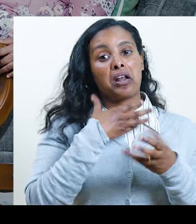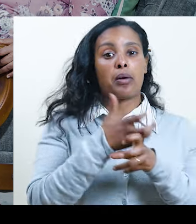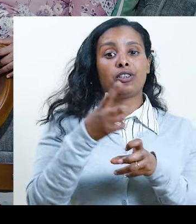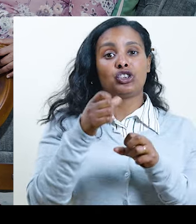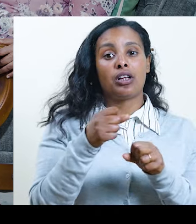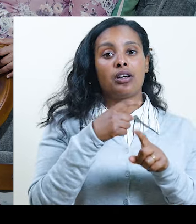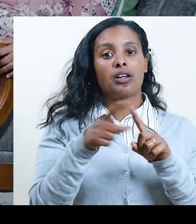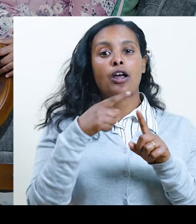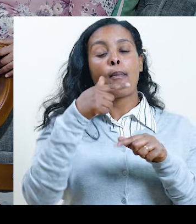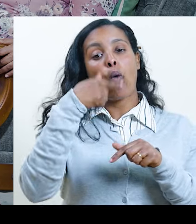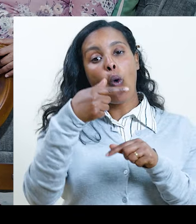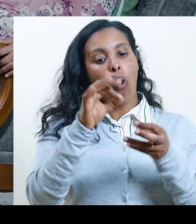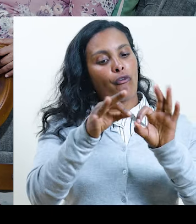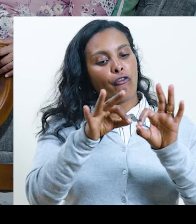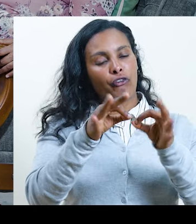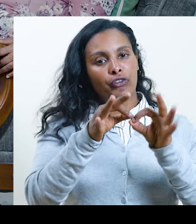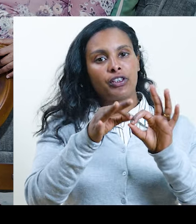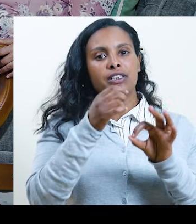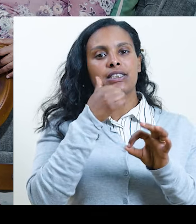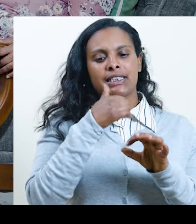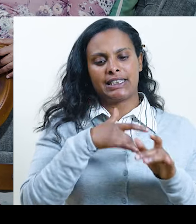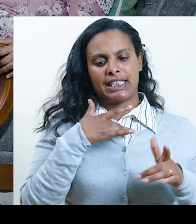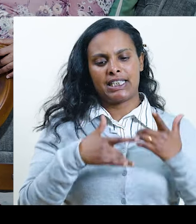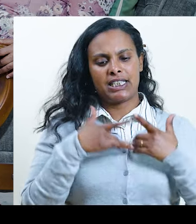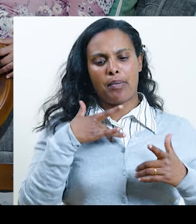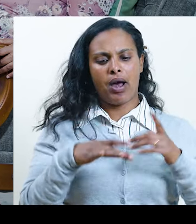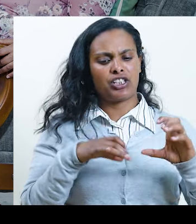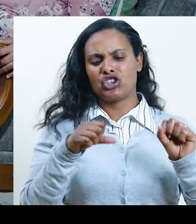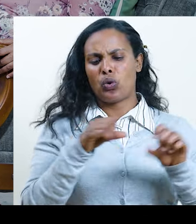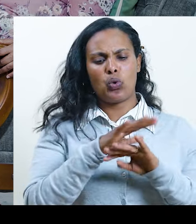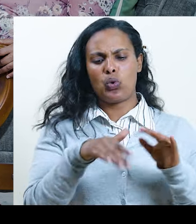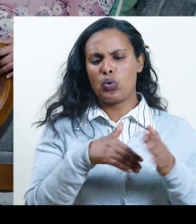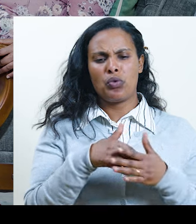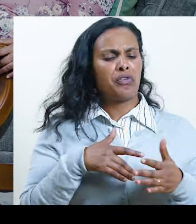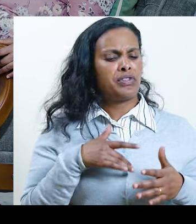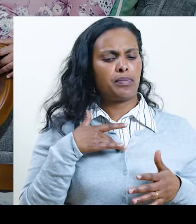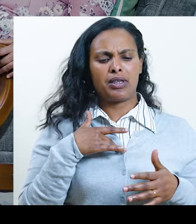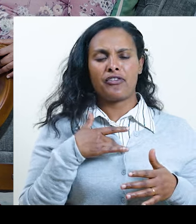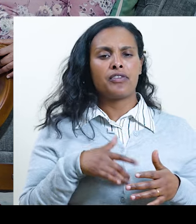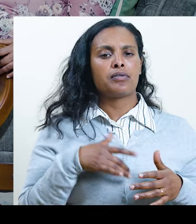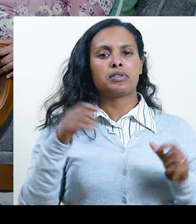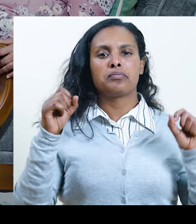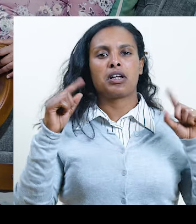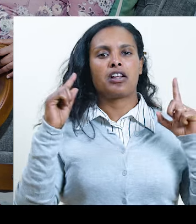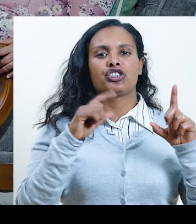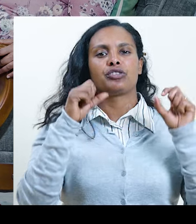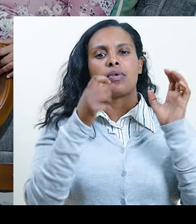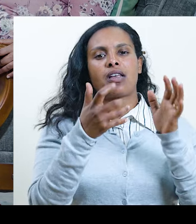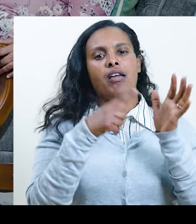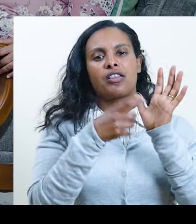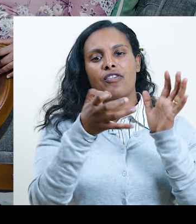የሚችለው ግን በቋንቋም ቢሆን ሴንስ ማድረግ ትችላለች። እሷ ሁሉንም ነገር ስሜቶቿን